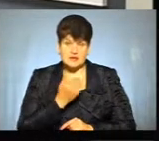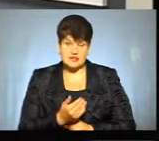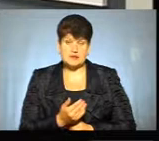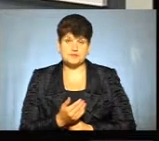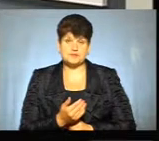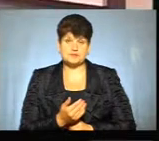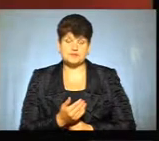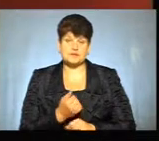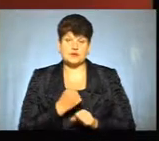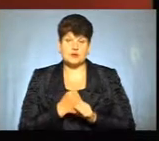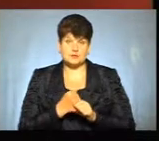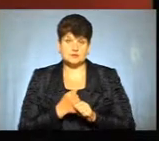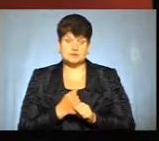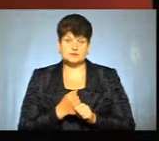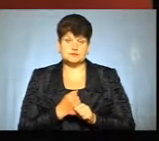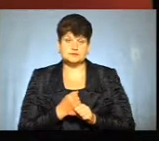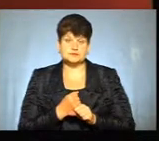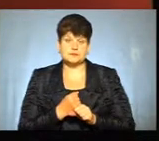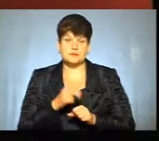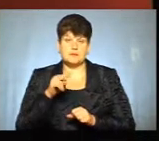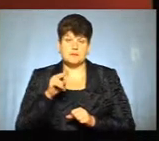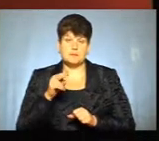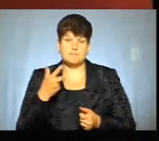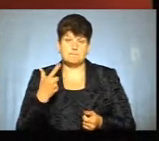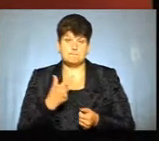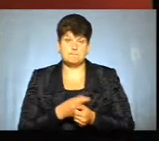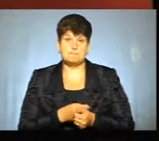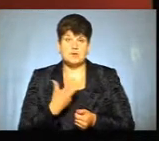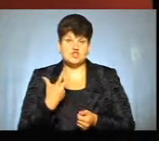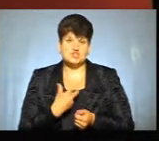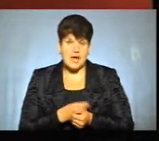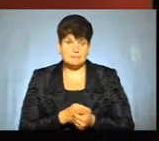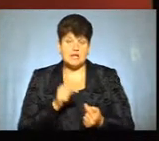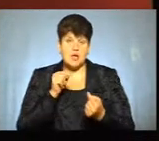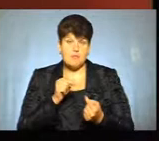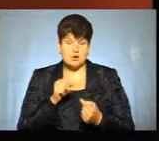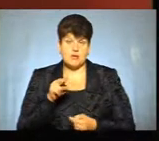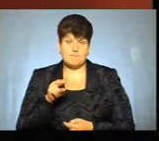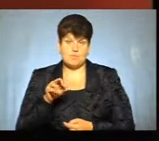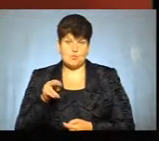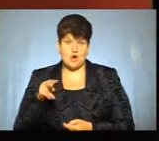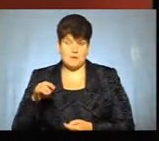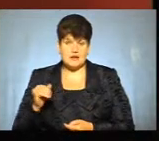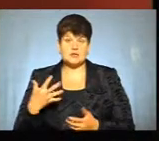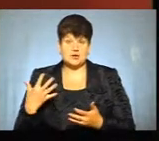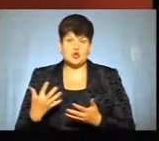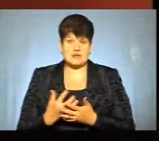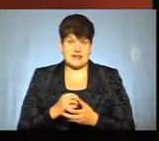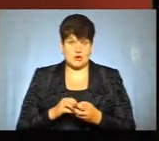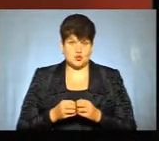введенню імунізації, завдяки проведенню щеплень проти поліомієліту ми досягли певного